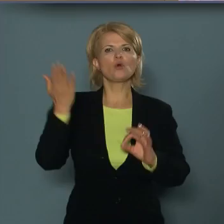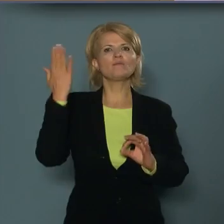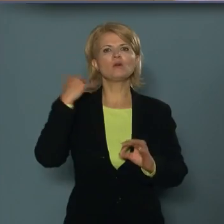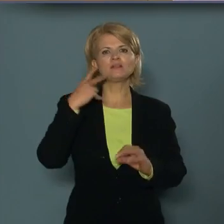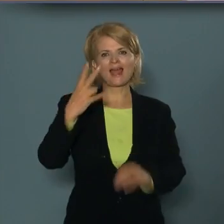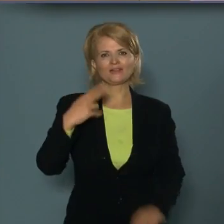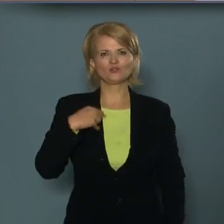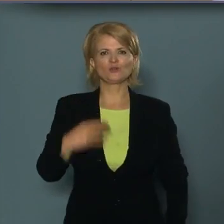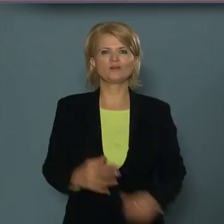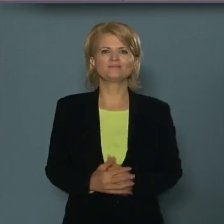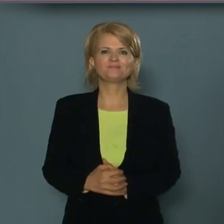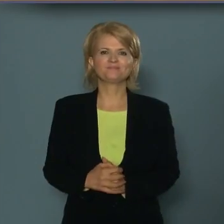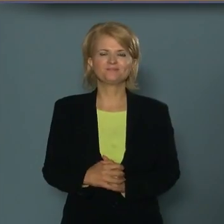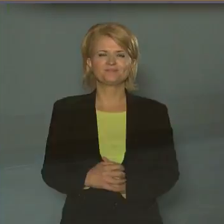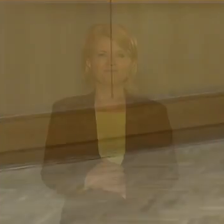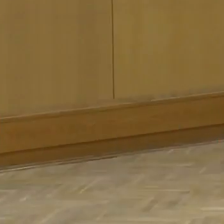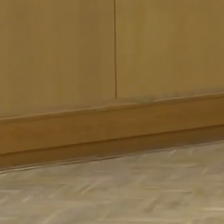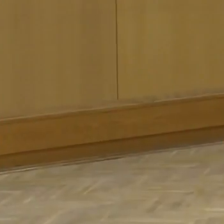hogy láthattuk.